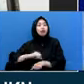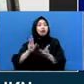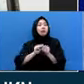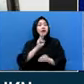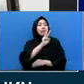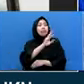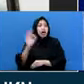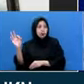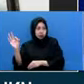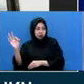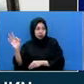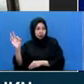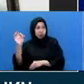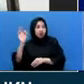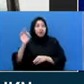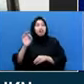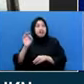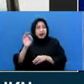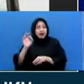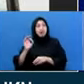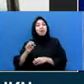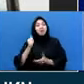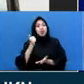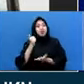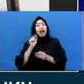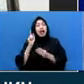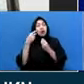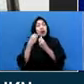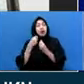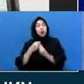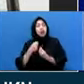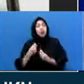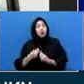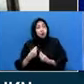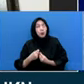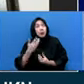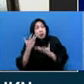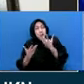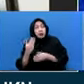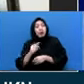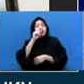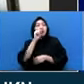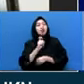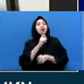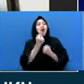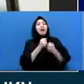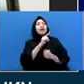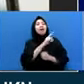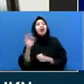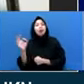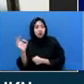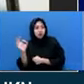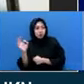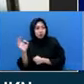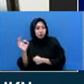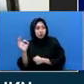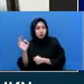sekitar 1000 unit itu memang ada kalau kita hitung dari jumlah apa jumlah eh